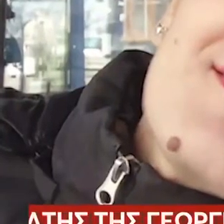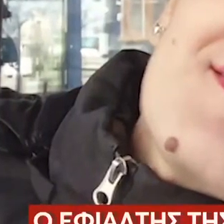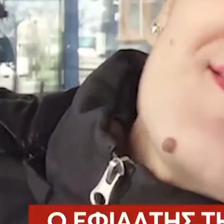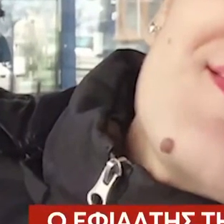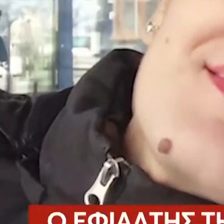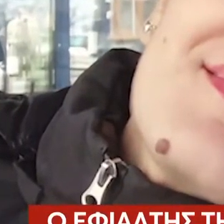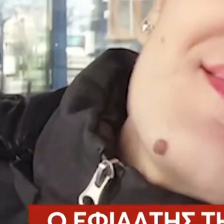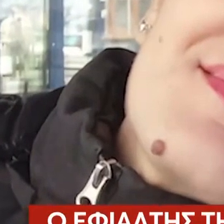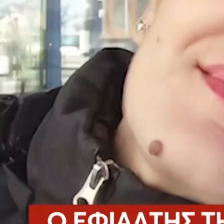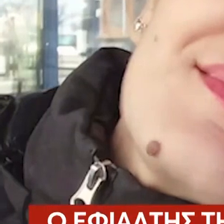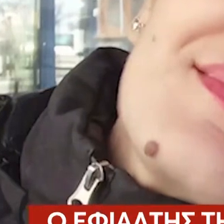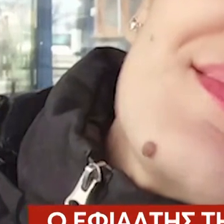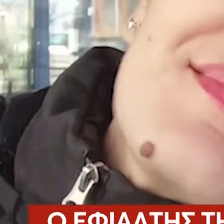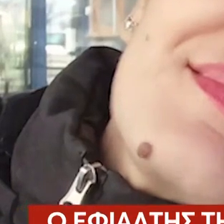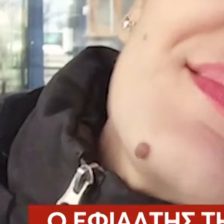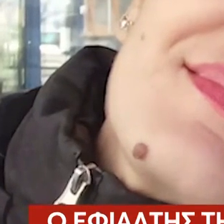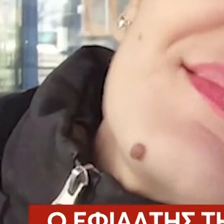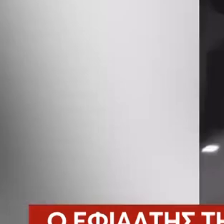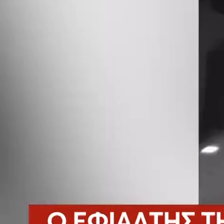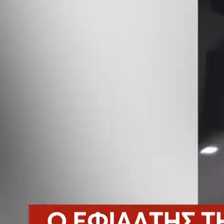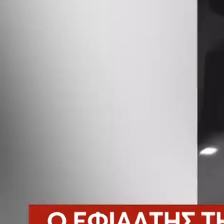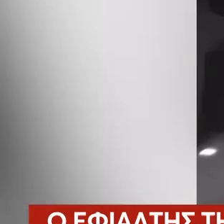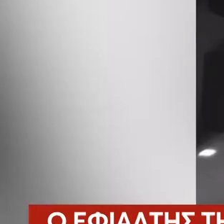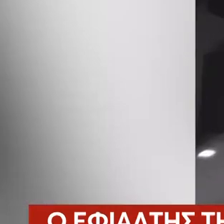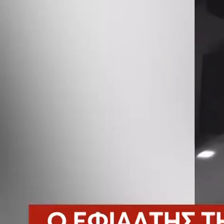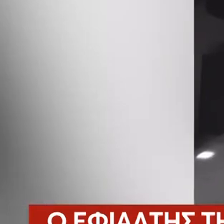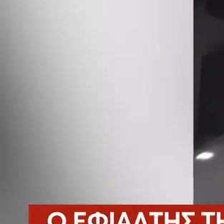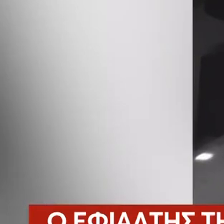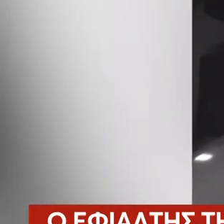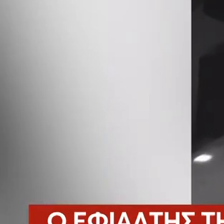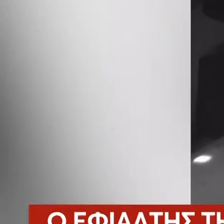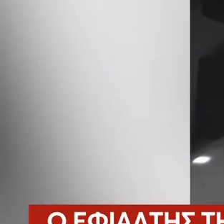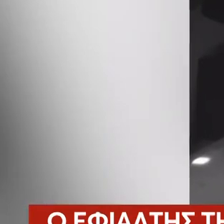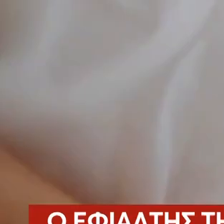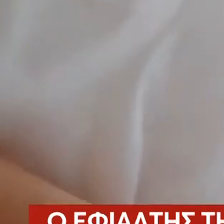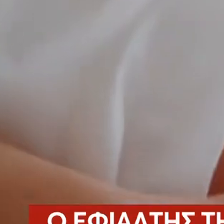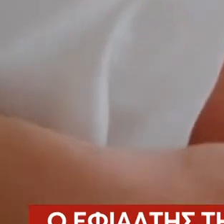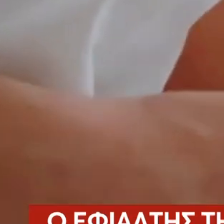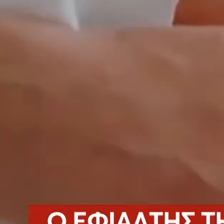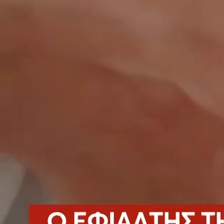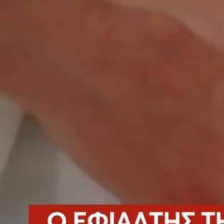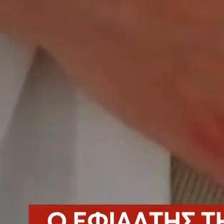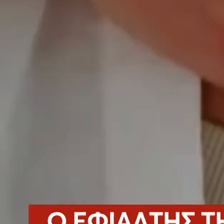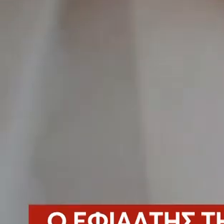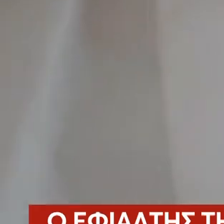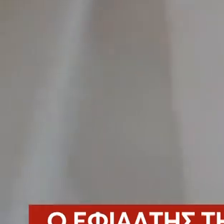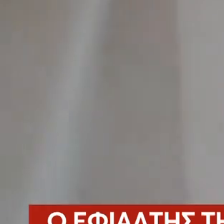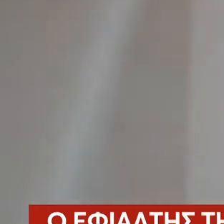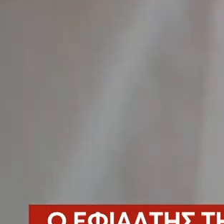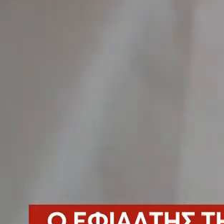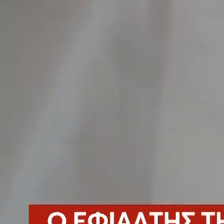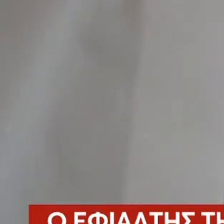Έζησε στα χέρια του έναν εφιάλτη. Η Γεωργία έκανε όνειρα. Περίμενε τον ερχομό του παιδιού